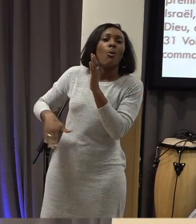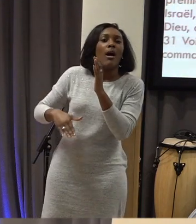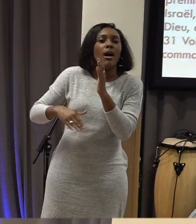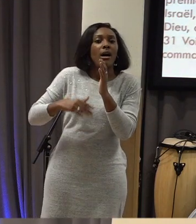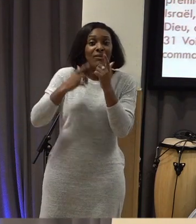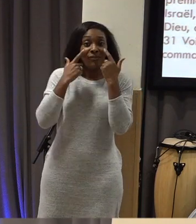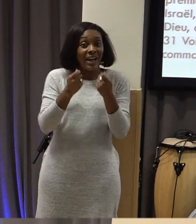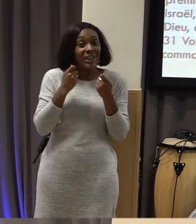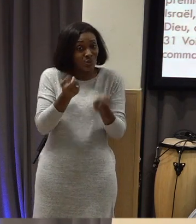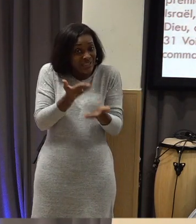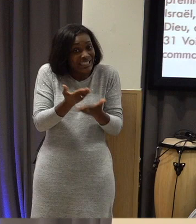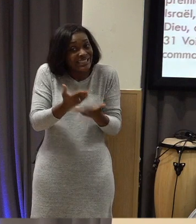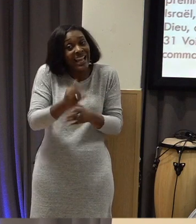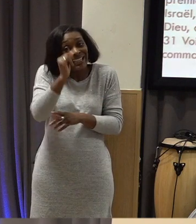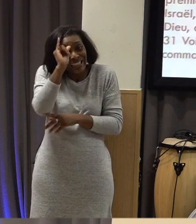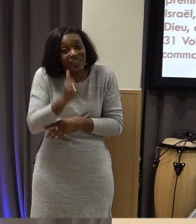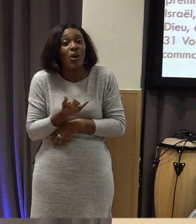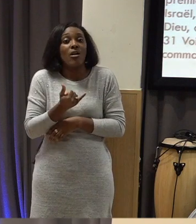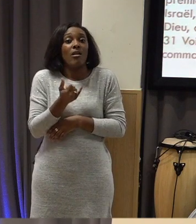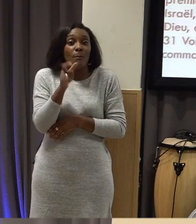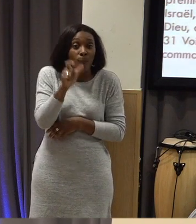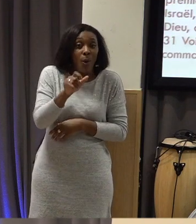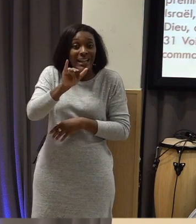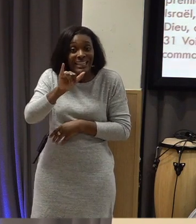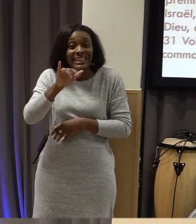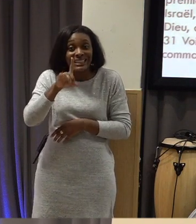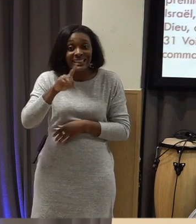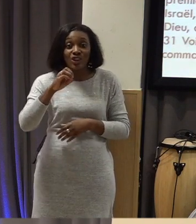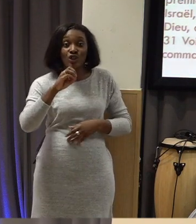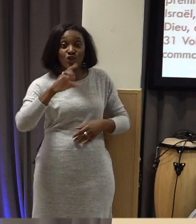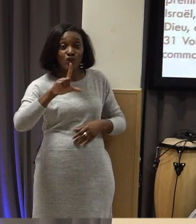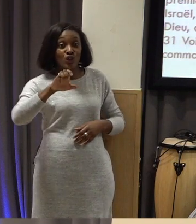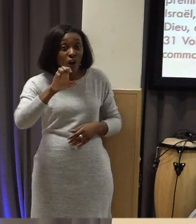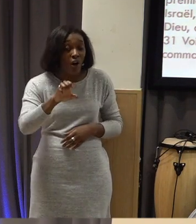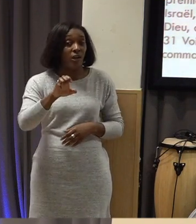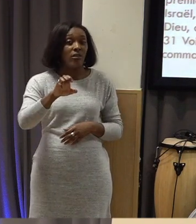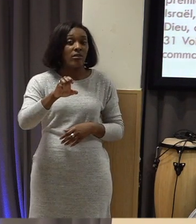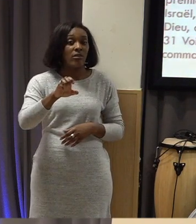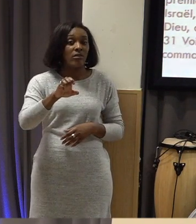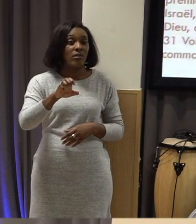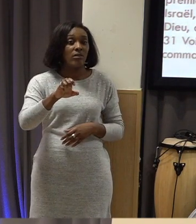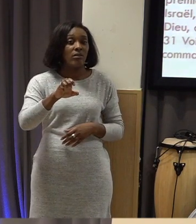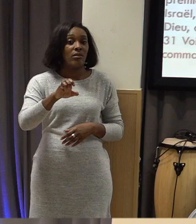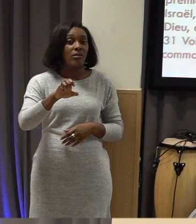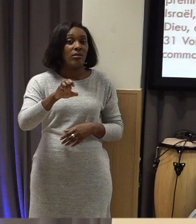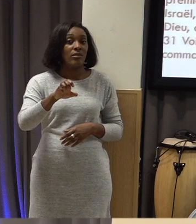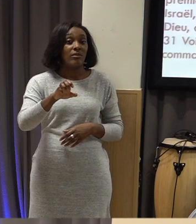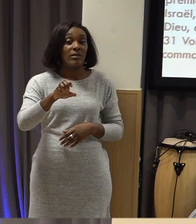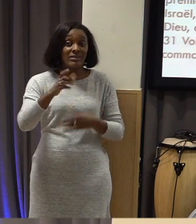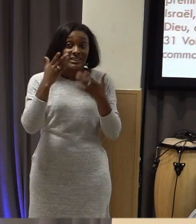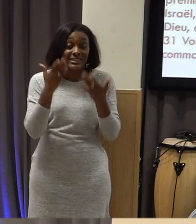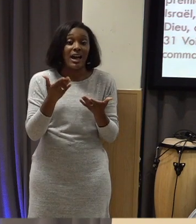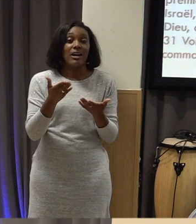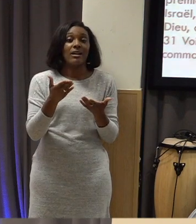C'est ça, une idole. Est-ce que c'est la présence de Dieu qui produit cet effet pour toi? Est-ce que lorsqu'on te